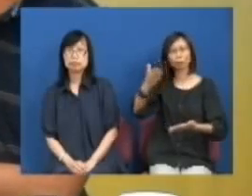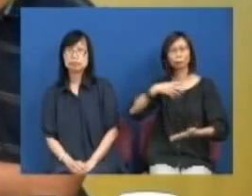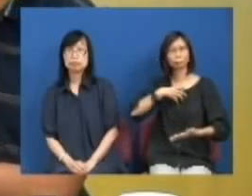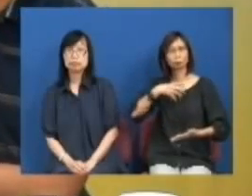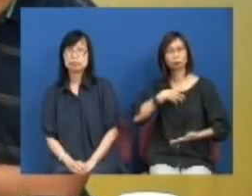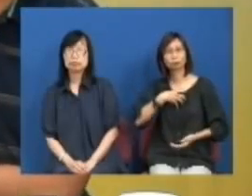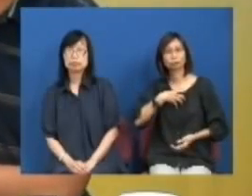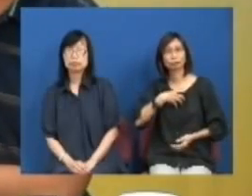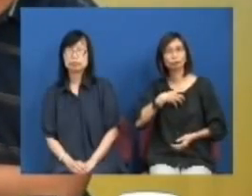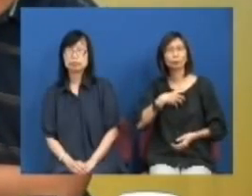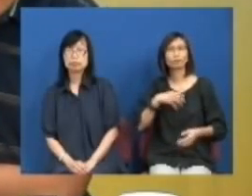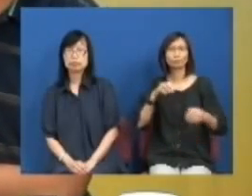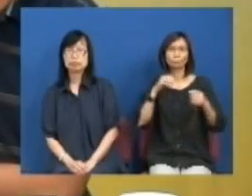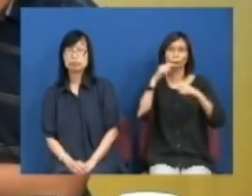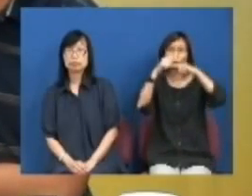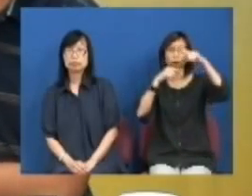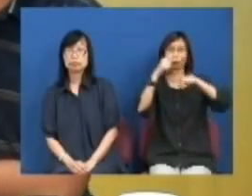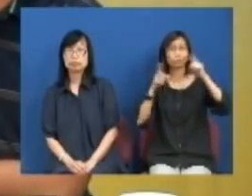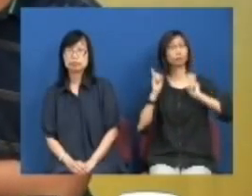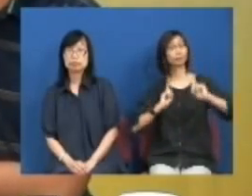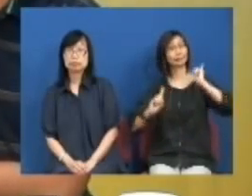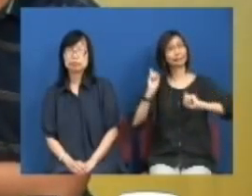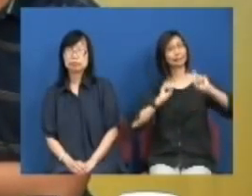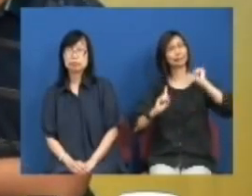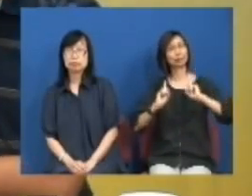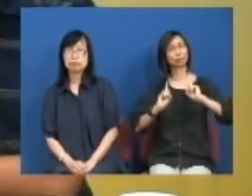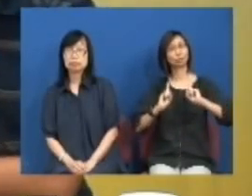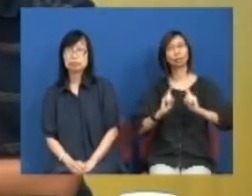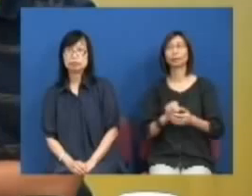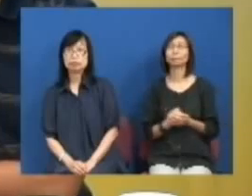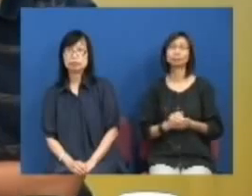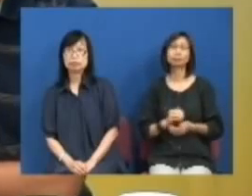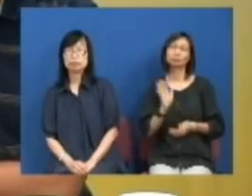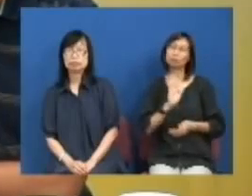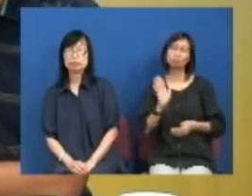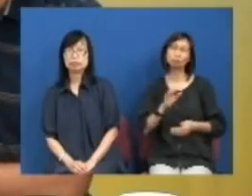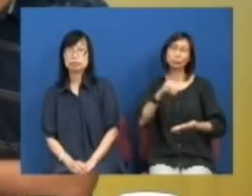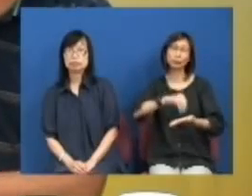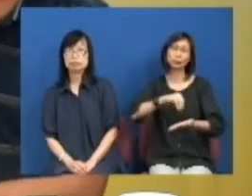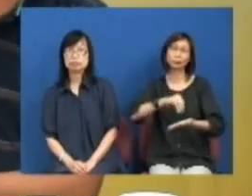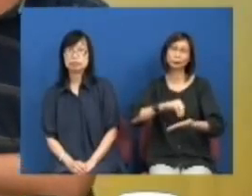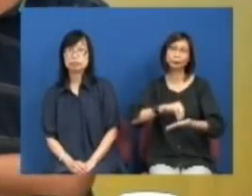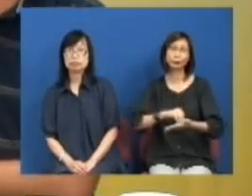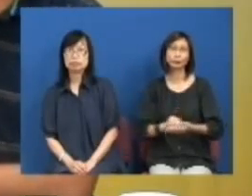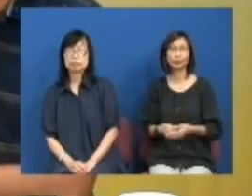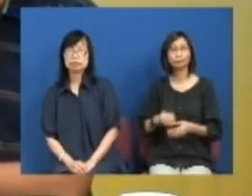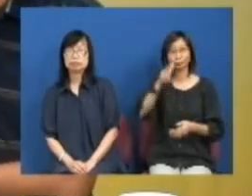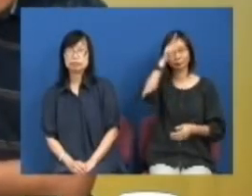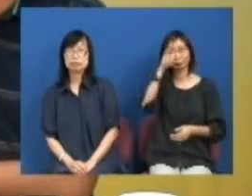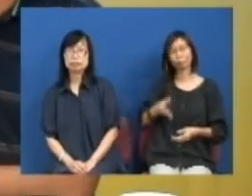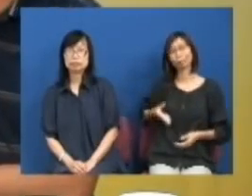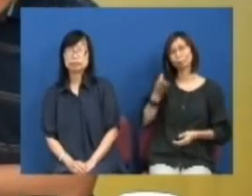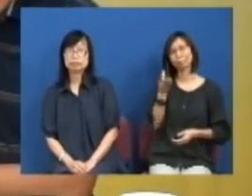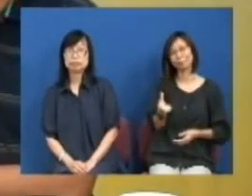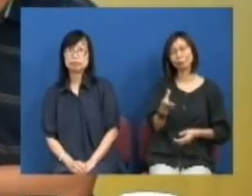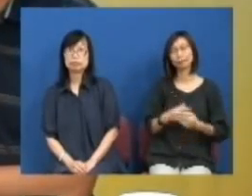即係我哋嗰個言論自由空間咧，唔係一定係 take for granted， 係一定會政府會俾你啊，會容許俾你。咁如果